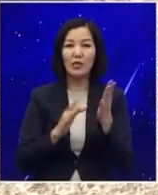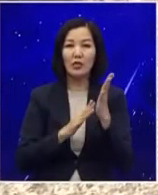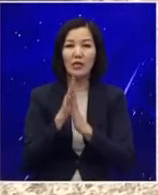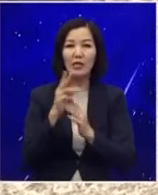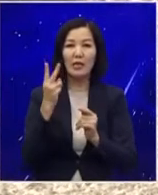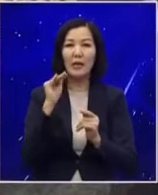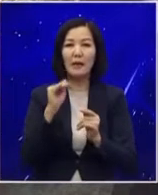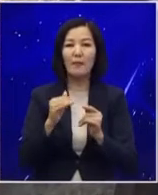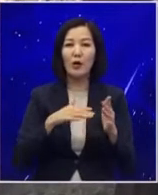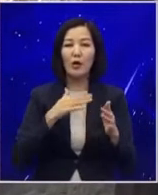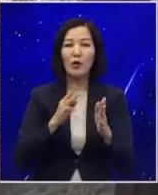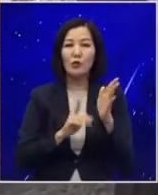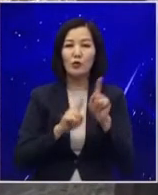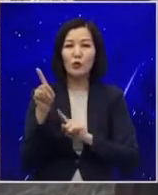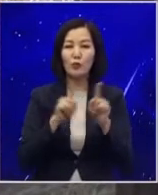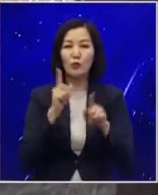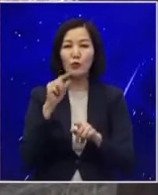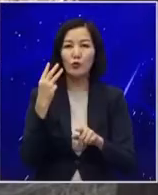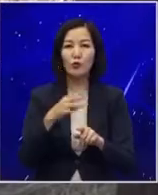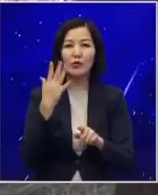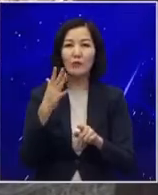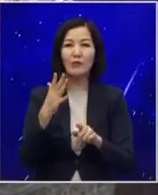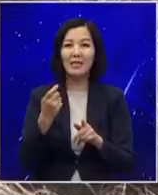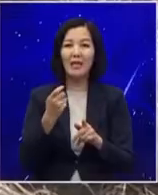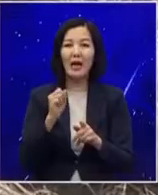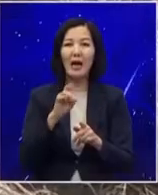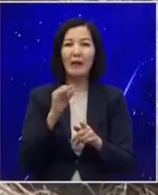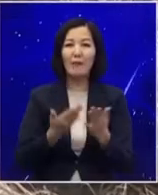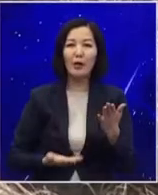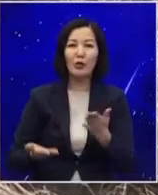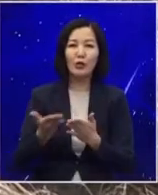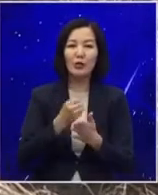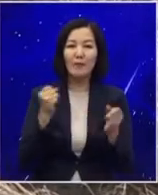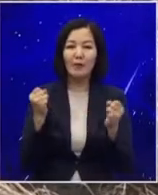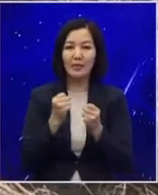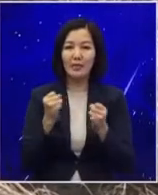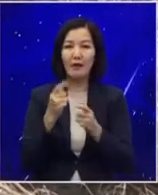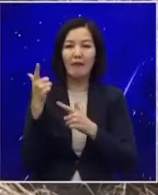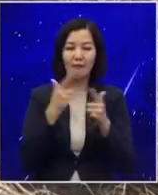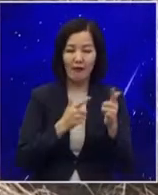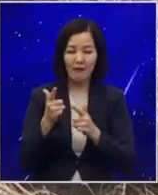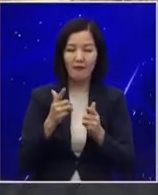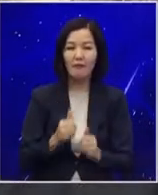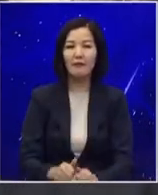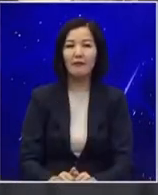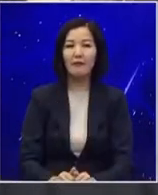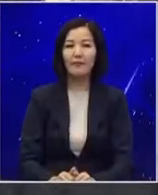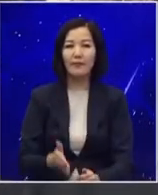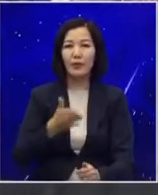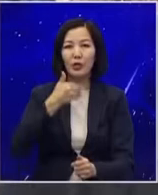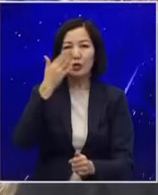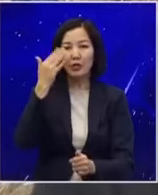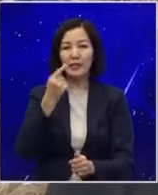2000 орамнан аса шөп, 135 тонна арпа жинап, алдағы қысты алаңсыз қарсы аламыз деп отыр. Жаздың бір